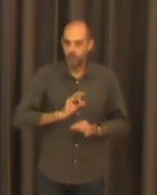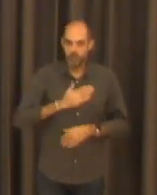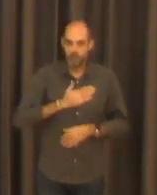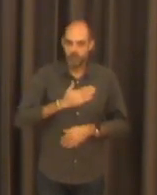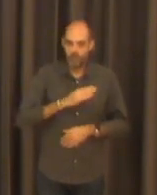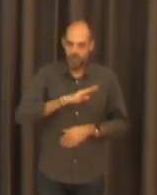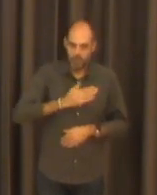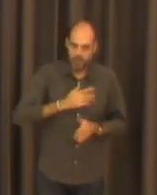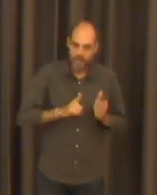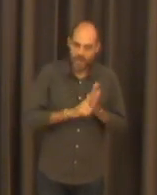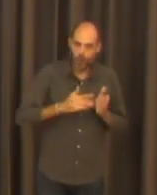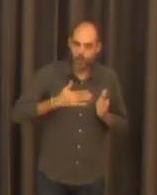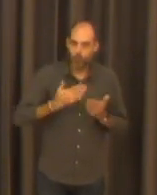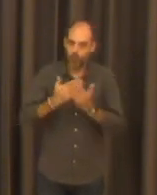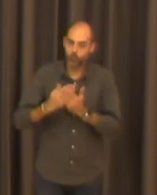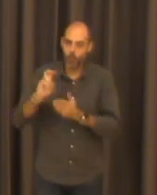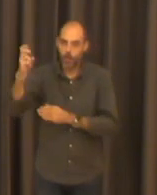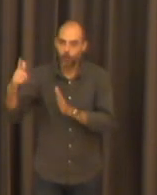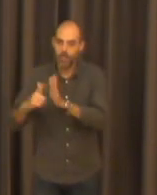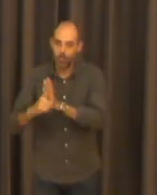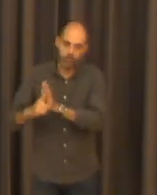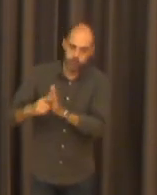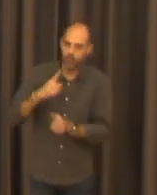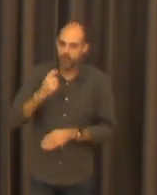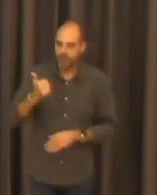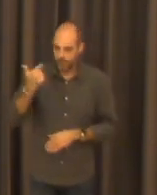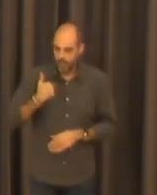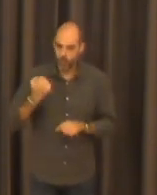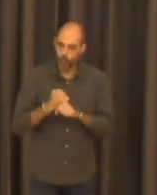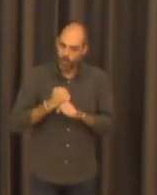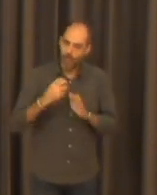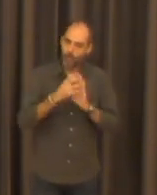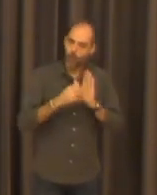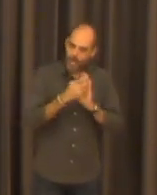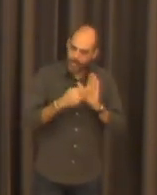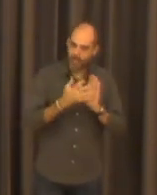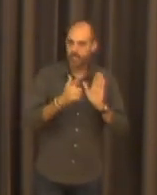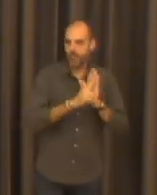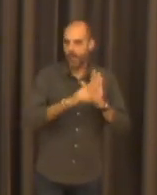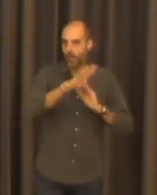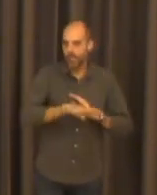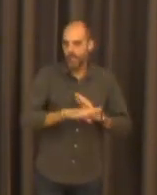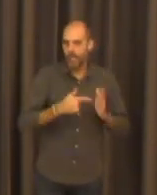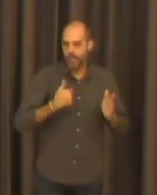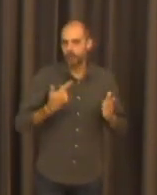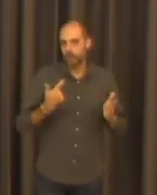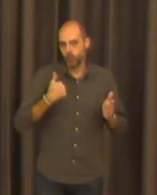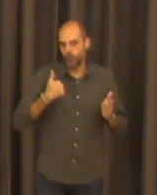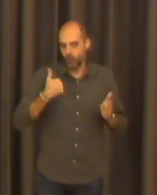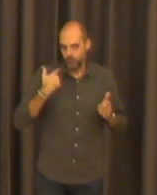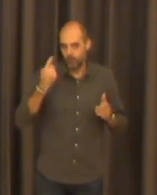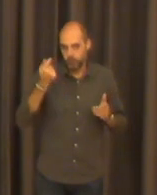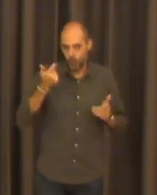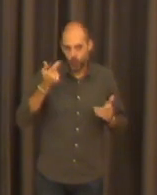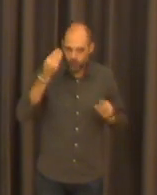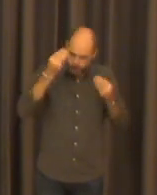no fos la meva llengua, em costaria més. També has de pensar que he estat treballant amb la gramàtica de la llengua catalana, per tant, totes aquestes coses les hem hagut de repensar.